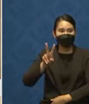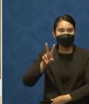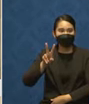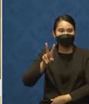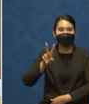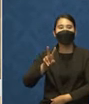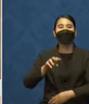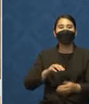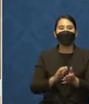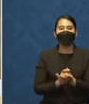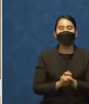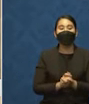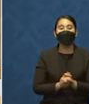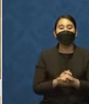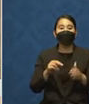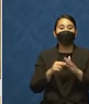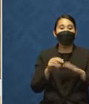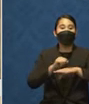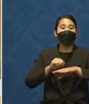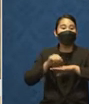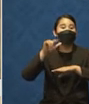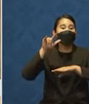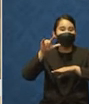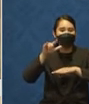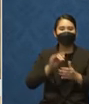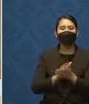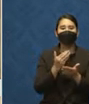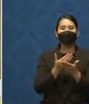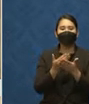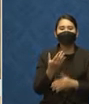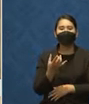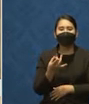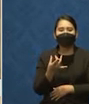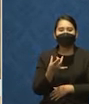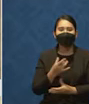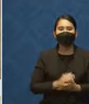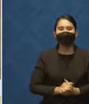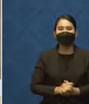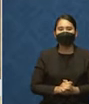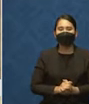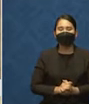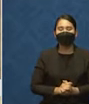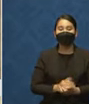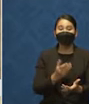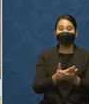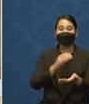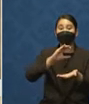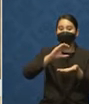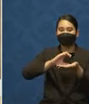ไร้เครื่องยนต์เนี่ยไปซื้ออะไรครับไปซื้อตั้งงบไว้ครับ